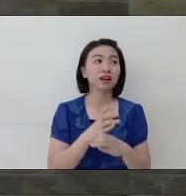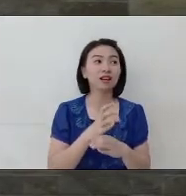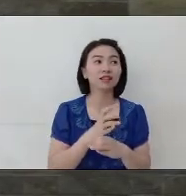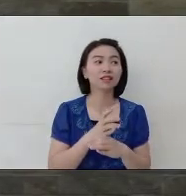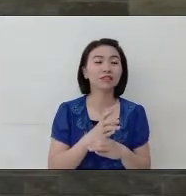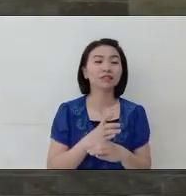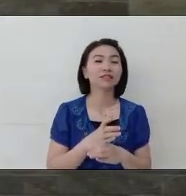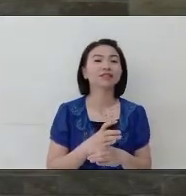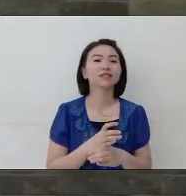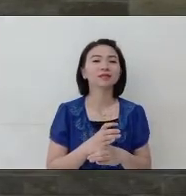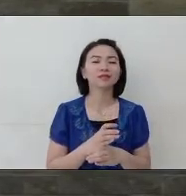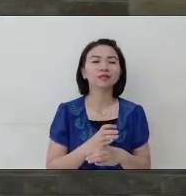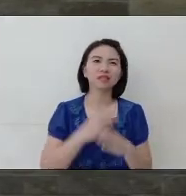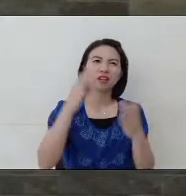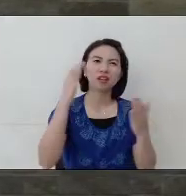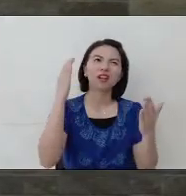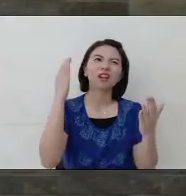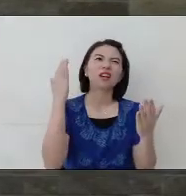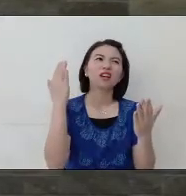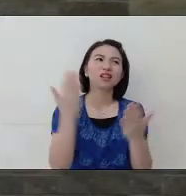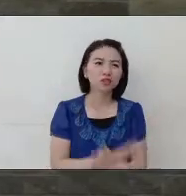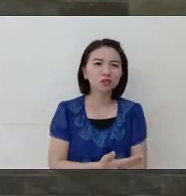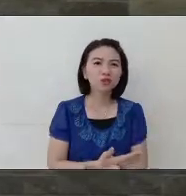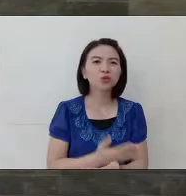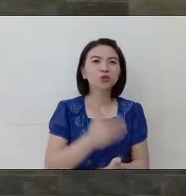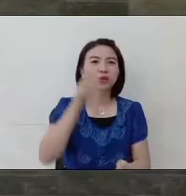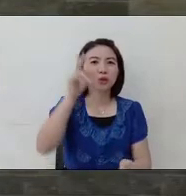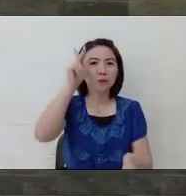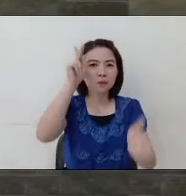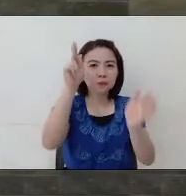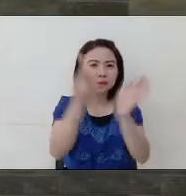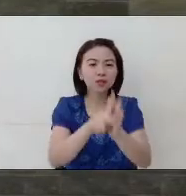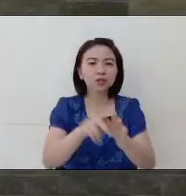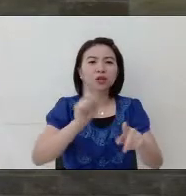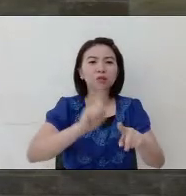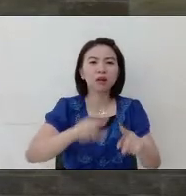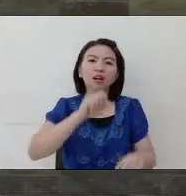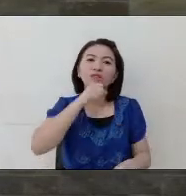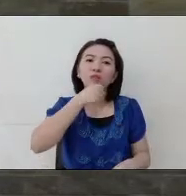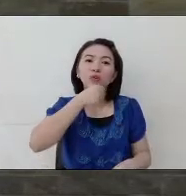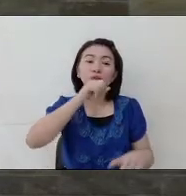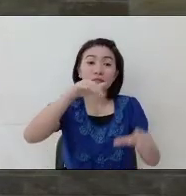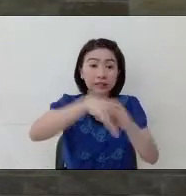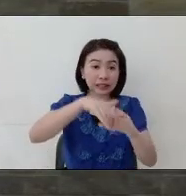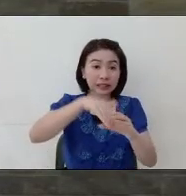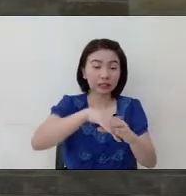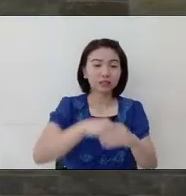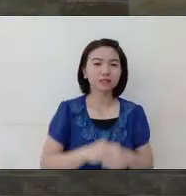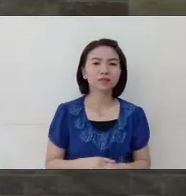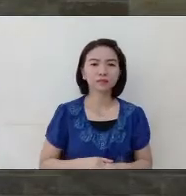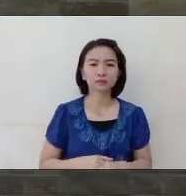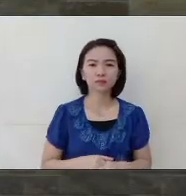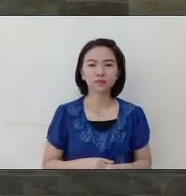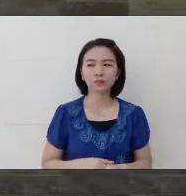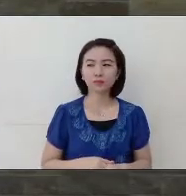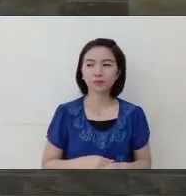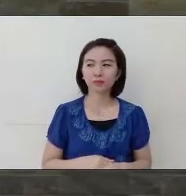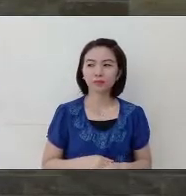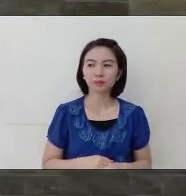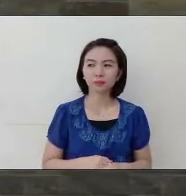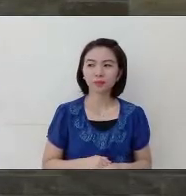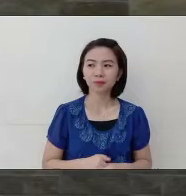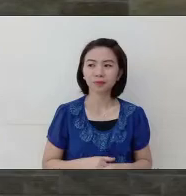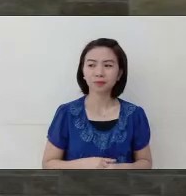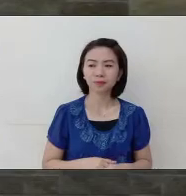luma na yung makina. Kaya makikita mo, ang ganda naman sasakyan niyan. Ang ganda-ganda pa ng labas, pero bakit tinutulak nila? Eh kasi surplus